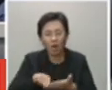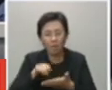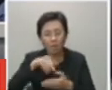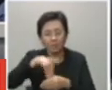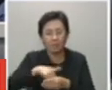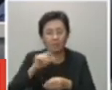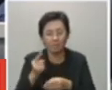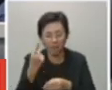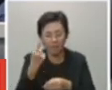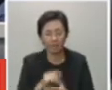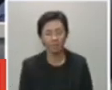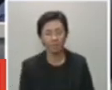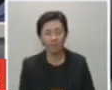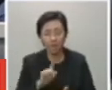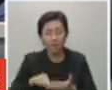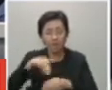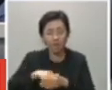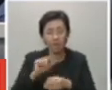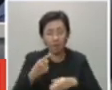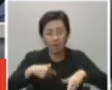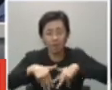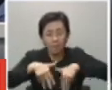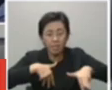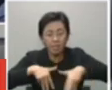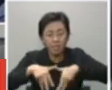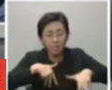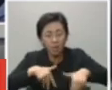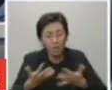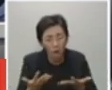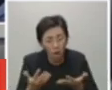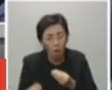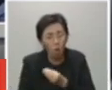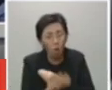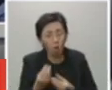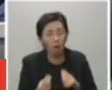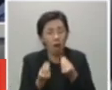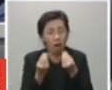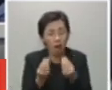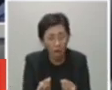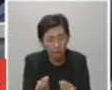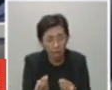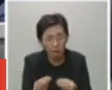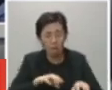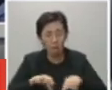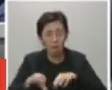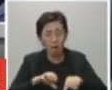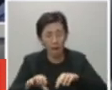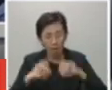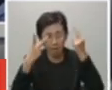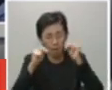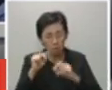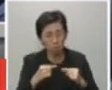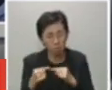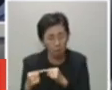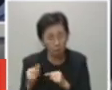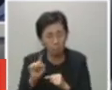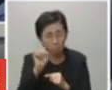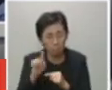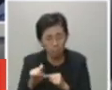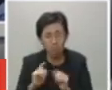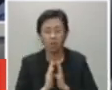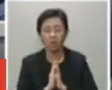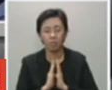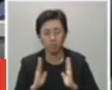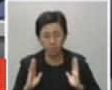ใหม่ครับไปดูสิครับว่าพี่น้องประชาชนเขาจะให้โอกาสท่านกลับมาบริหารประเทศหรือเปล่าขอบคุณ